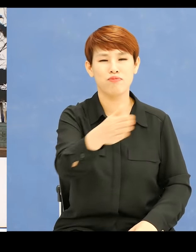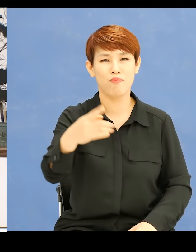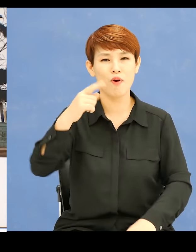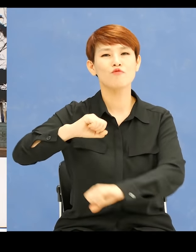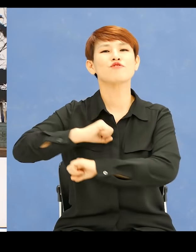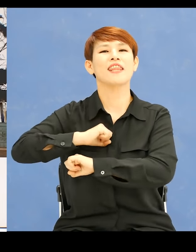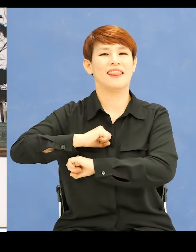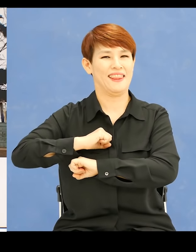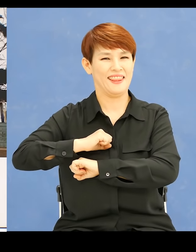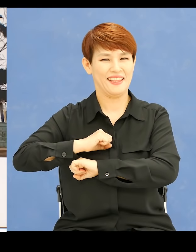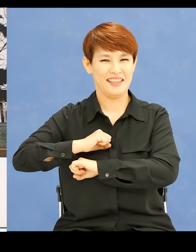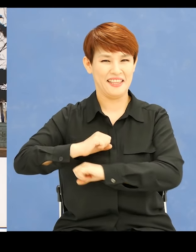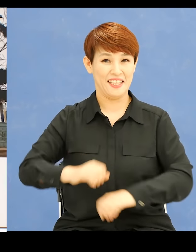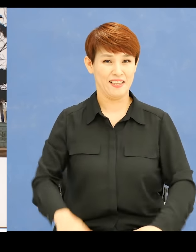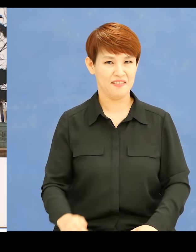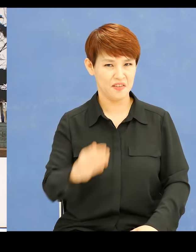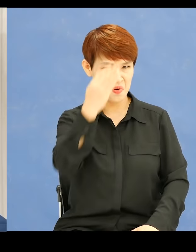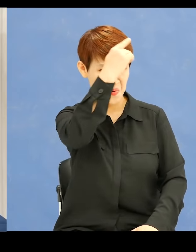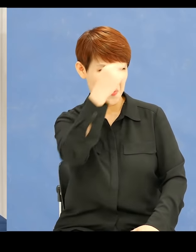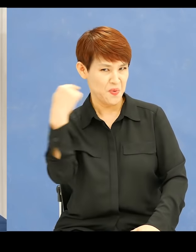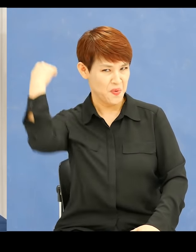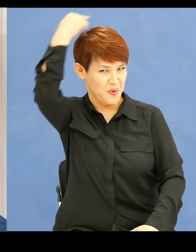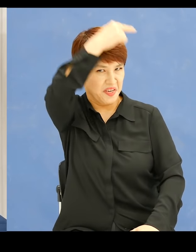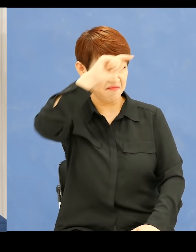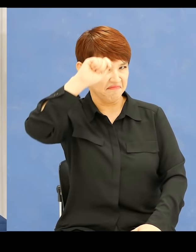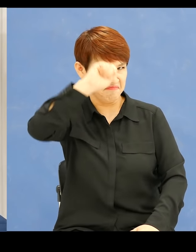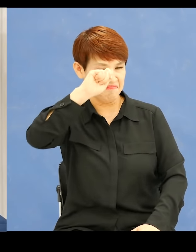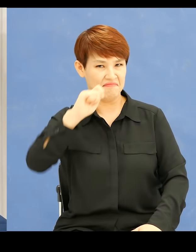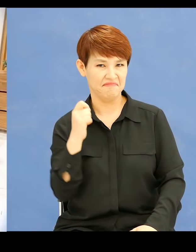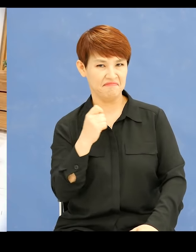없더라고요. 효과가 있구나. 효과가 있어요. 베레 못 쓰고.